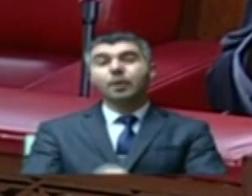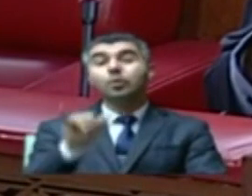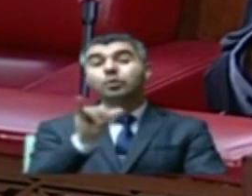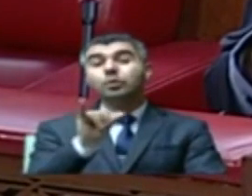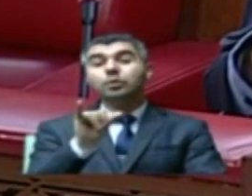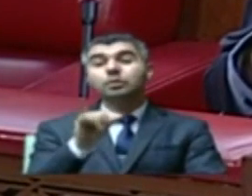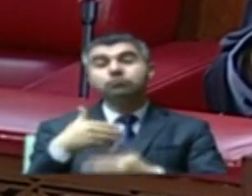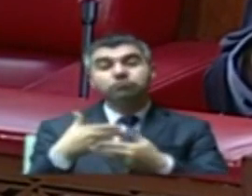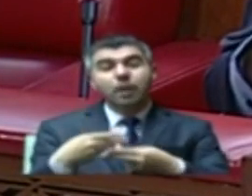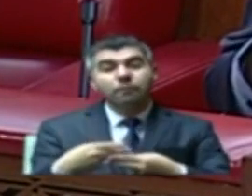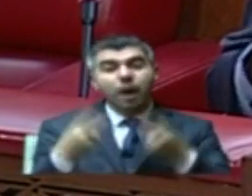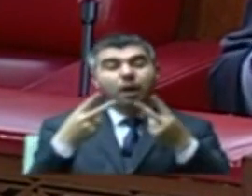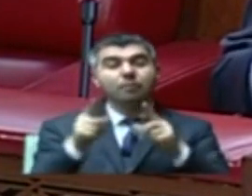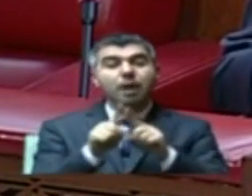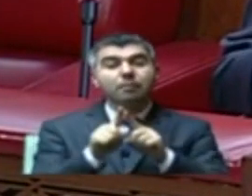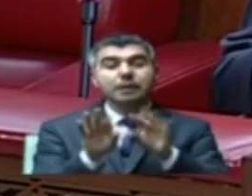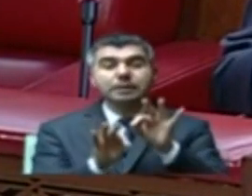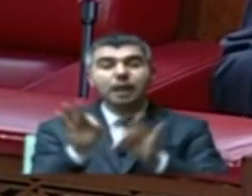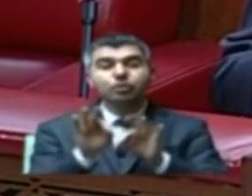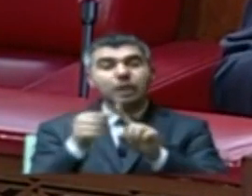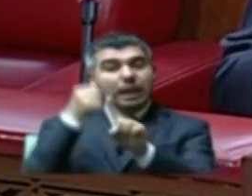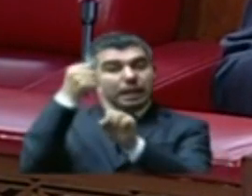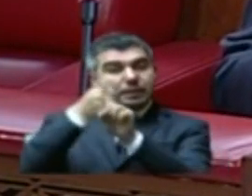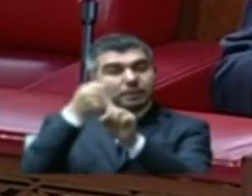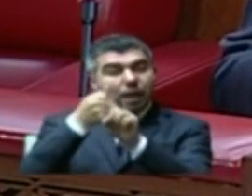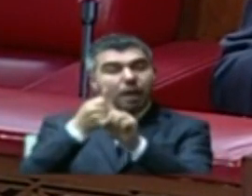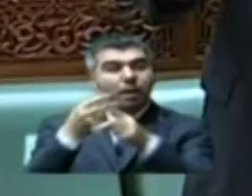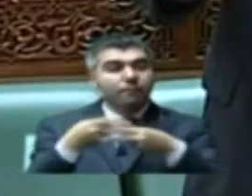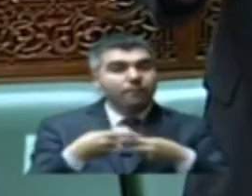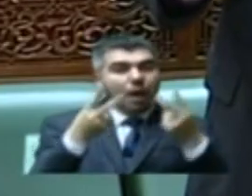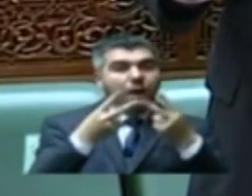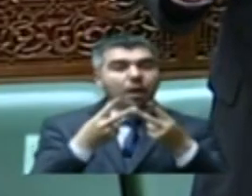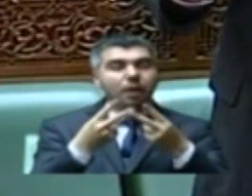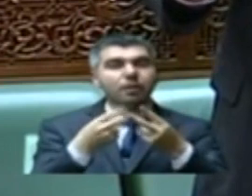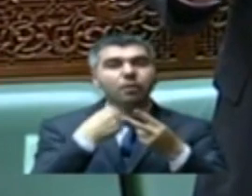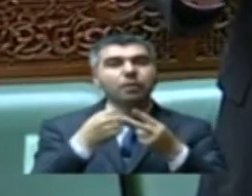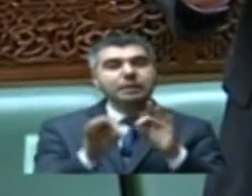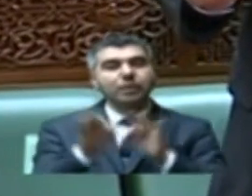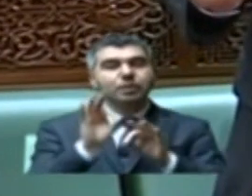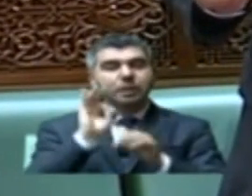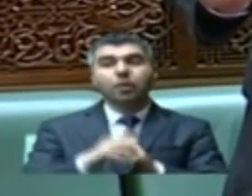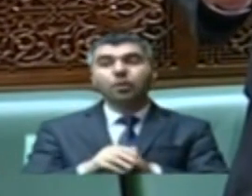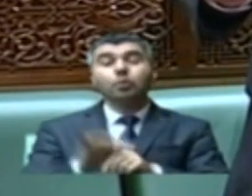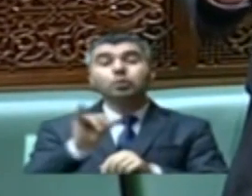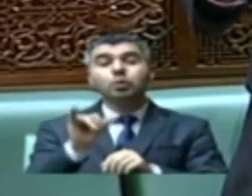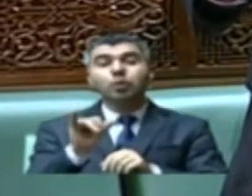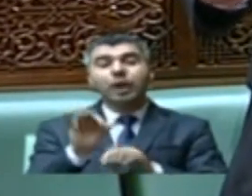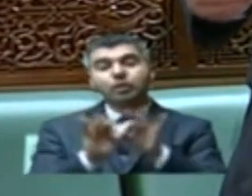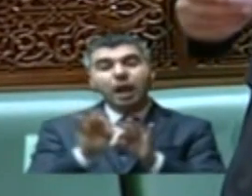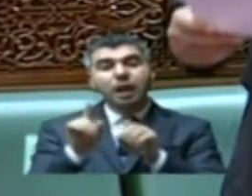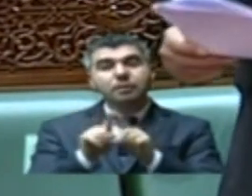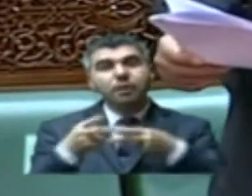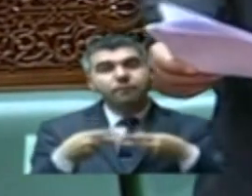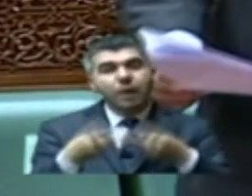الخطوط العارضة لاستراتيجية الإصلاح المقترحة؟ ثانياً، ما هي الإجراءات المتخذة